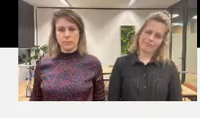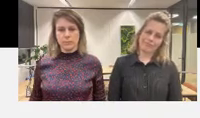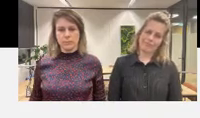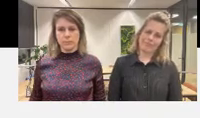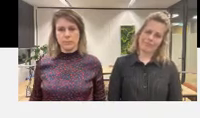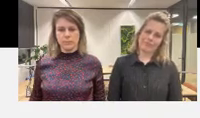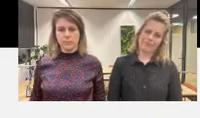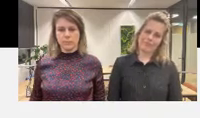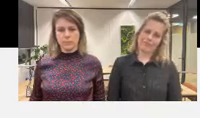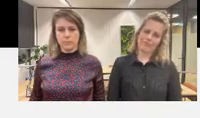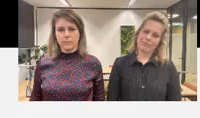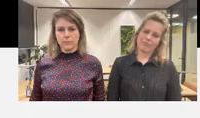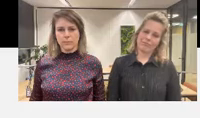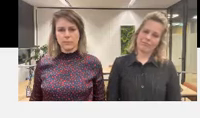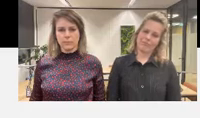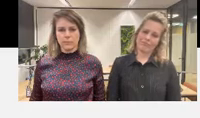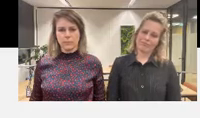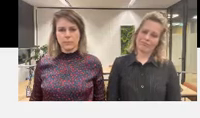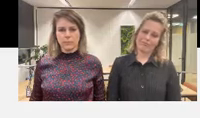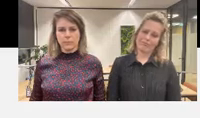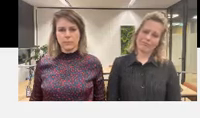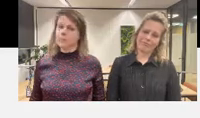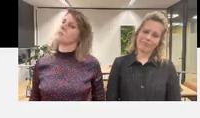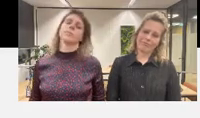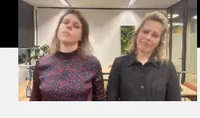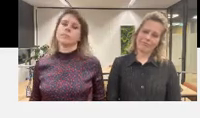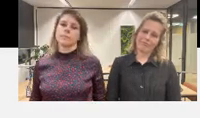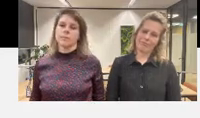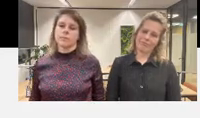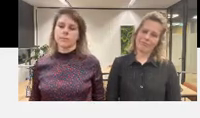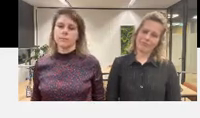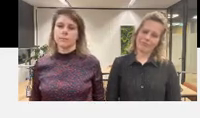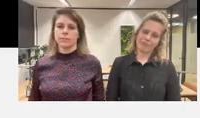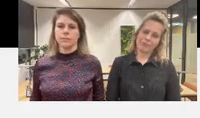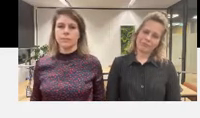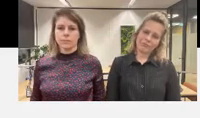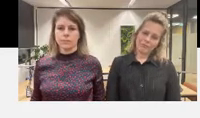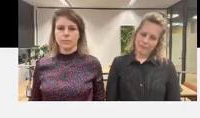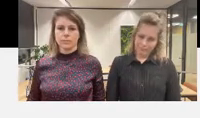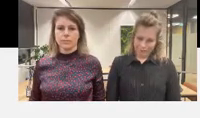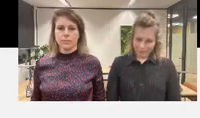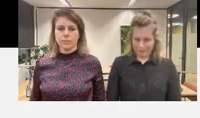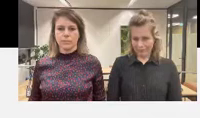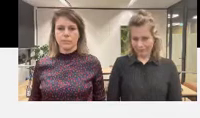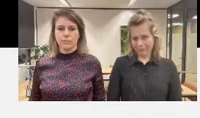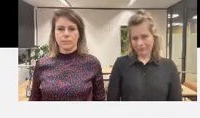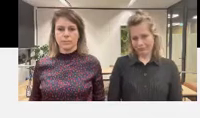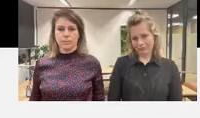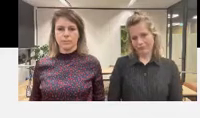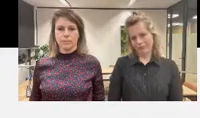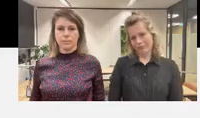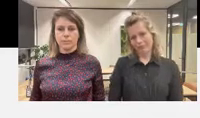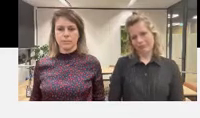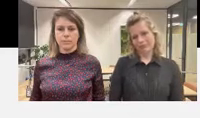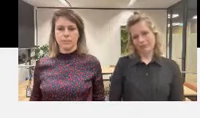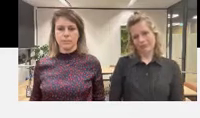dan bijna het gevoel had dat je doodging en dan liet hij los. Mijn moeder die zit gewoon op de stoel en die zit een soort van